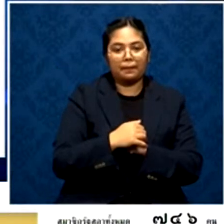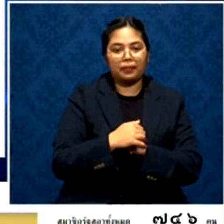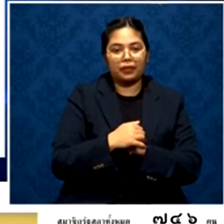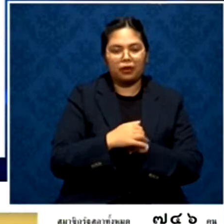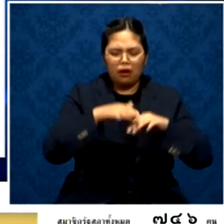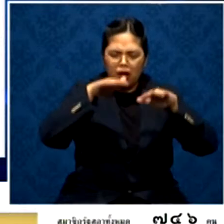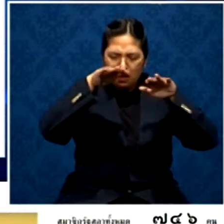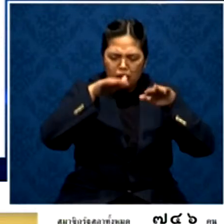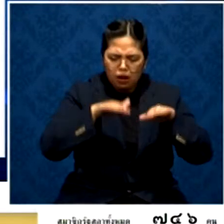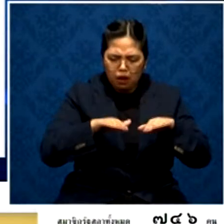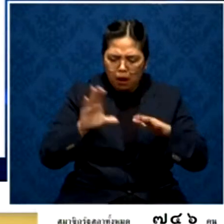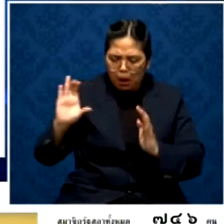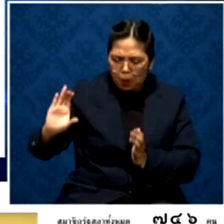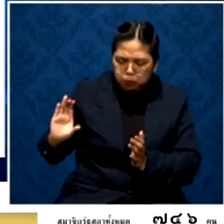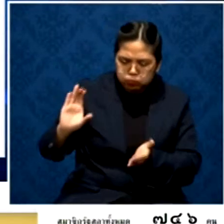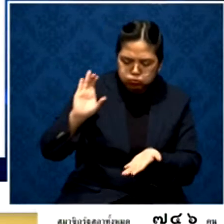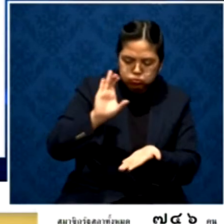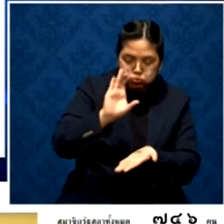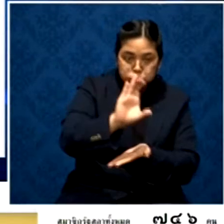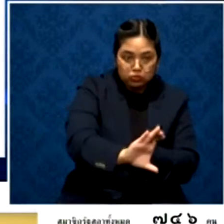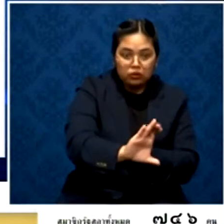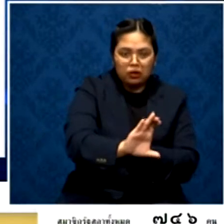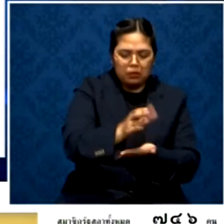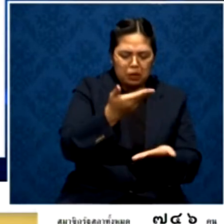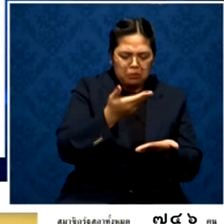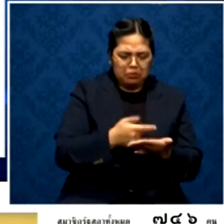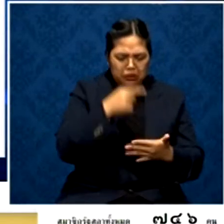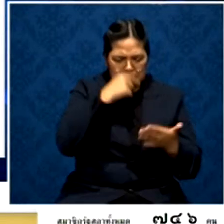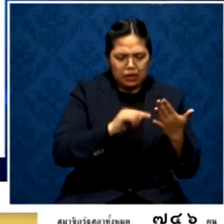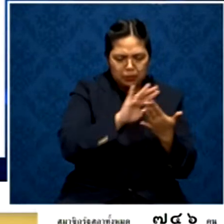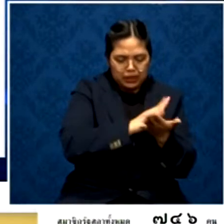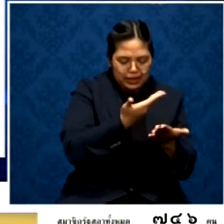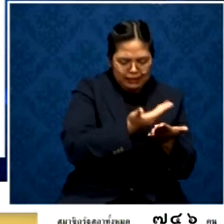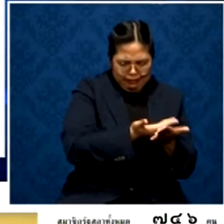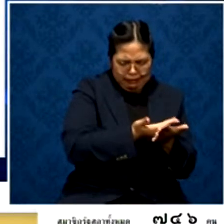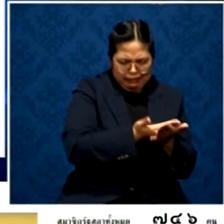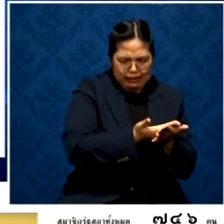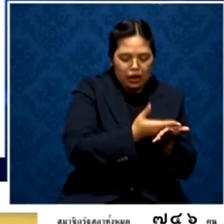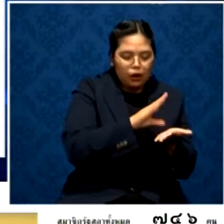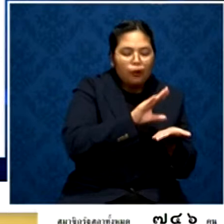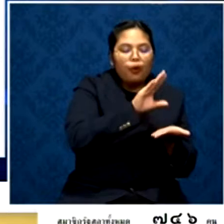าระการลงทุนจากงบประมาณแผ่นดินและการกู้เงิน